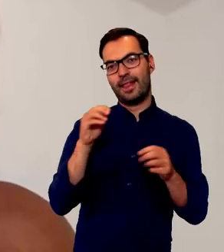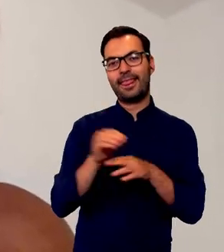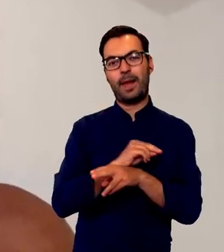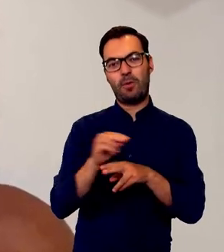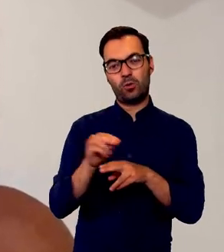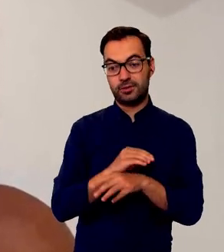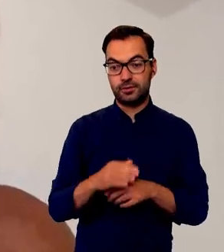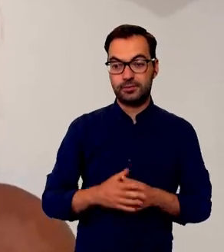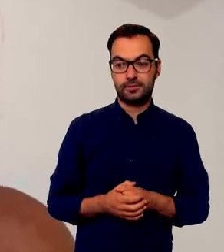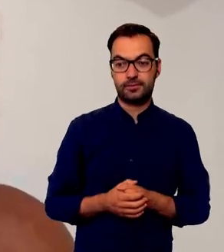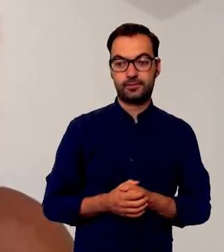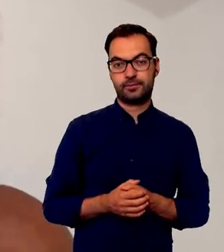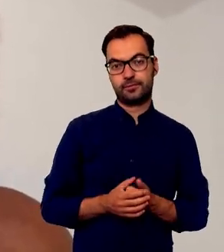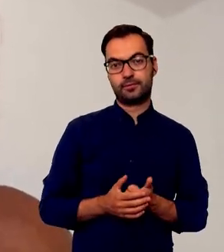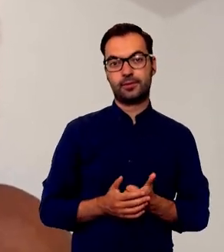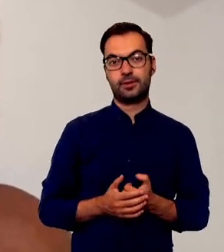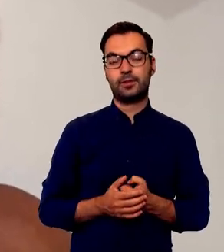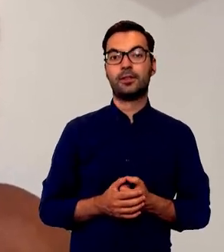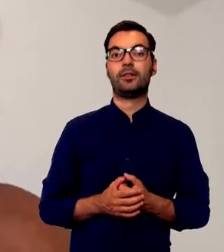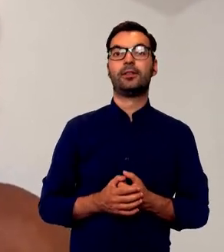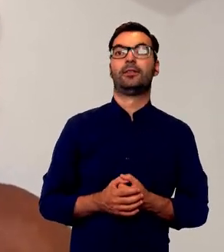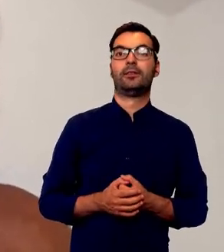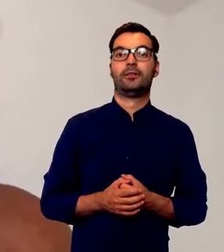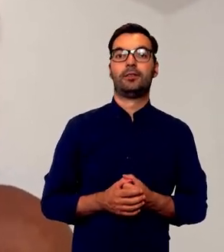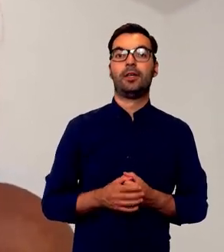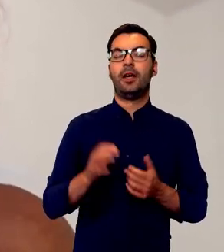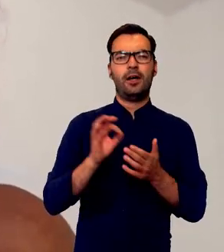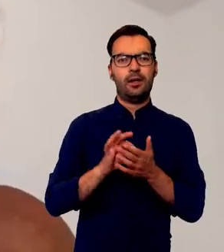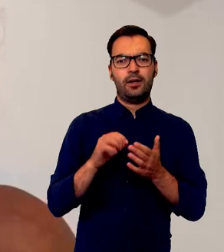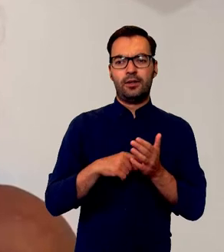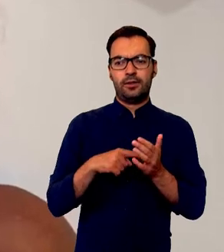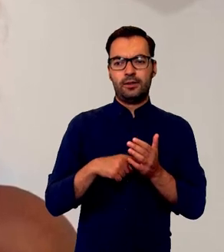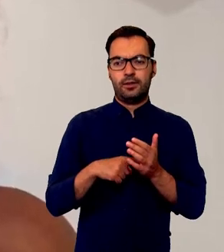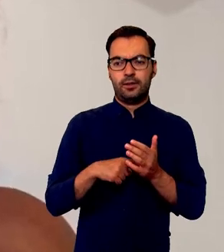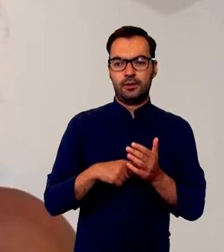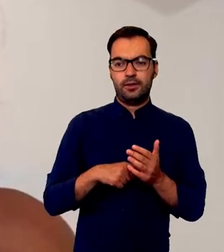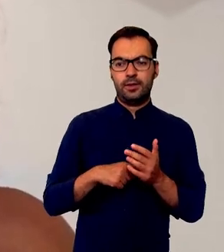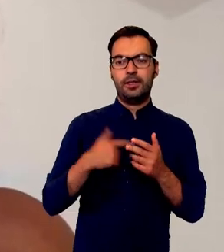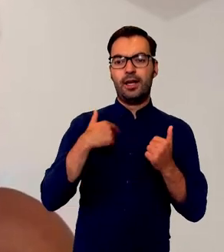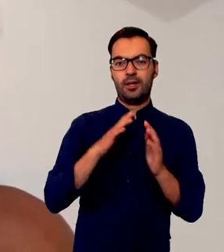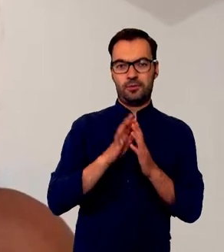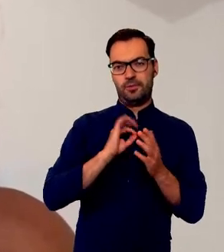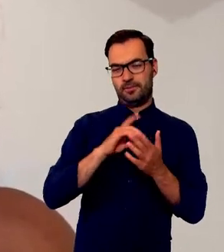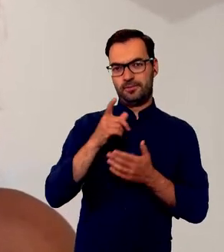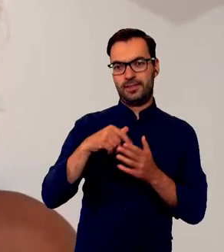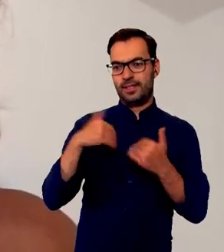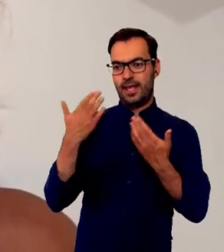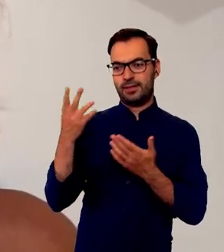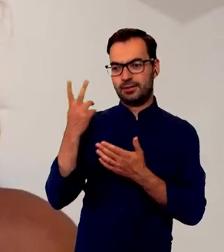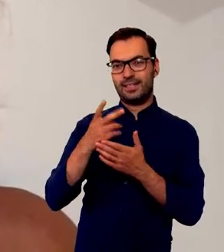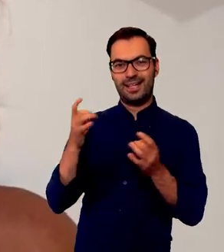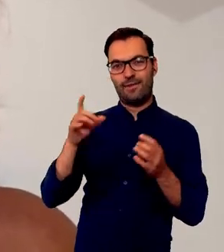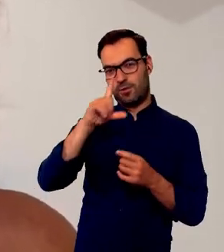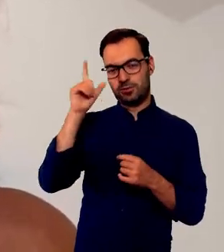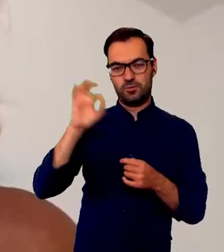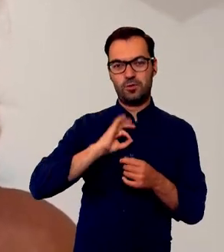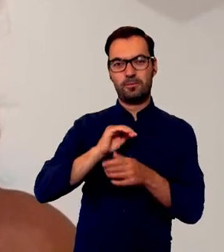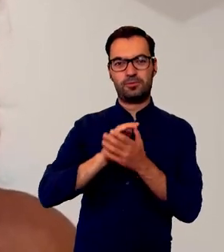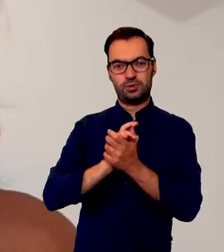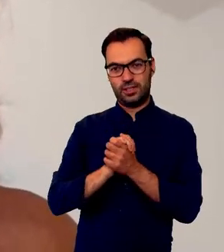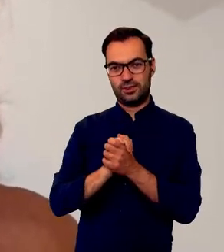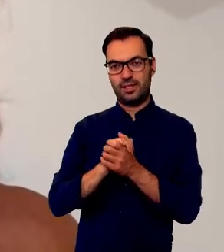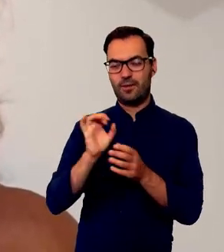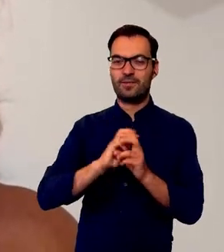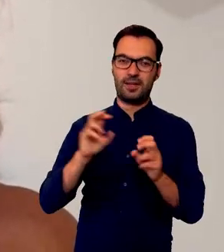terapeutycznie. I gdyby nie to, że w pewnym momencie dałam do przeczytania Grę w ludzi mojej przyjaciółce